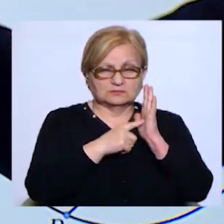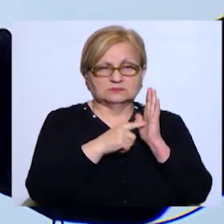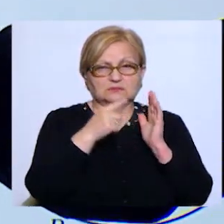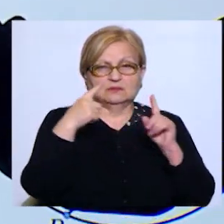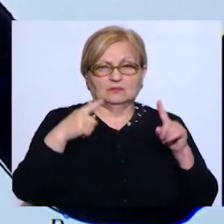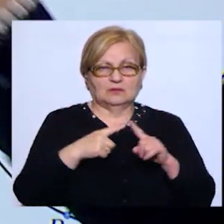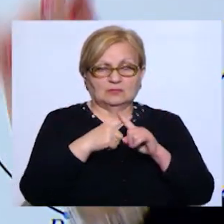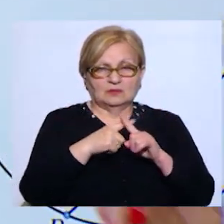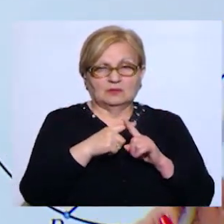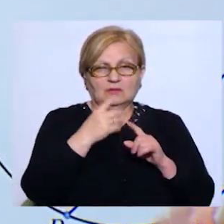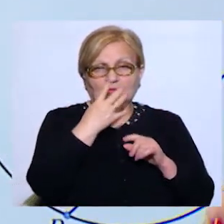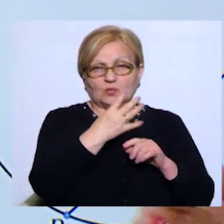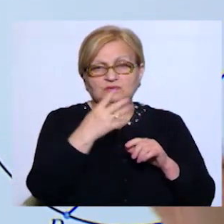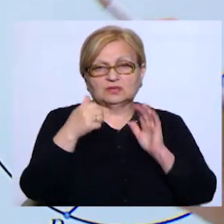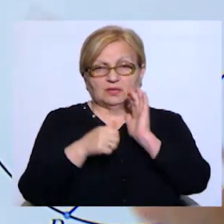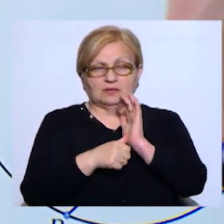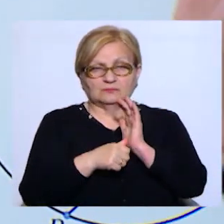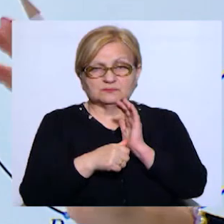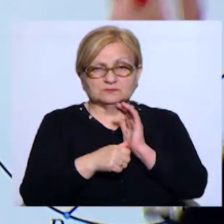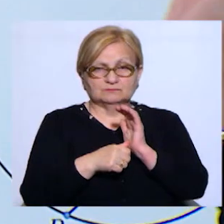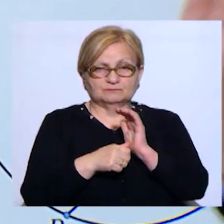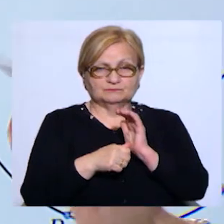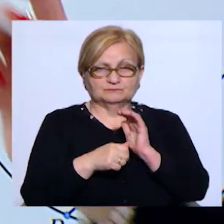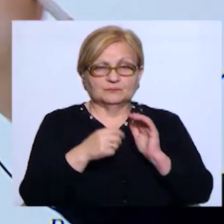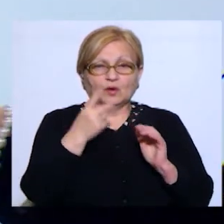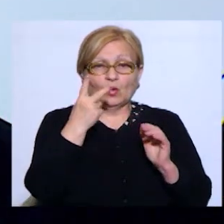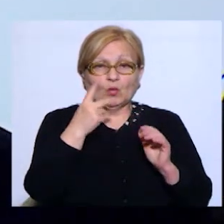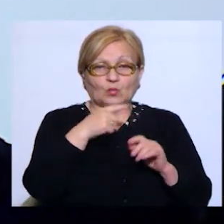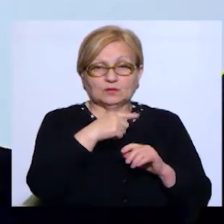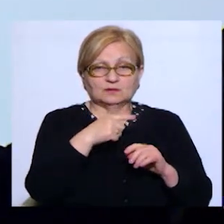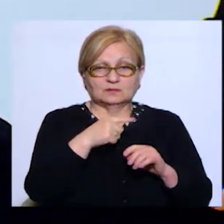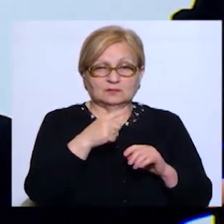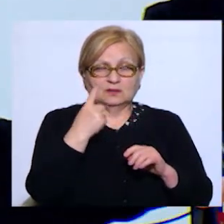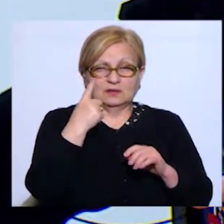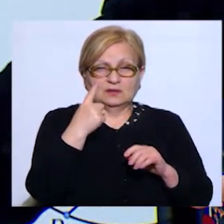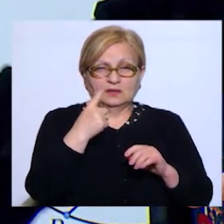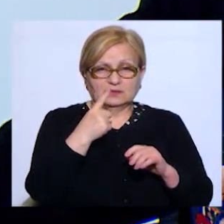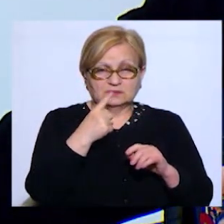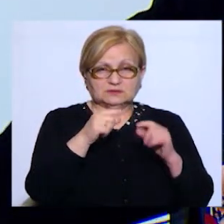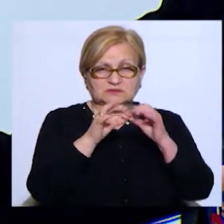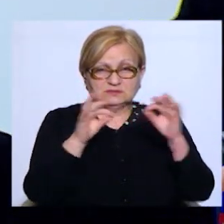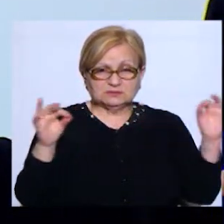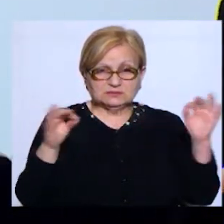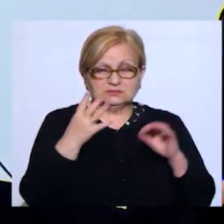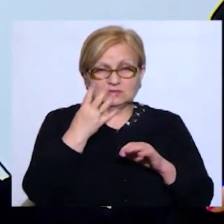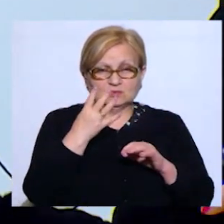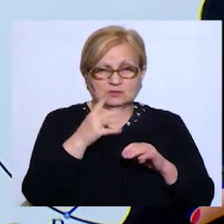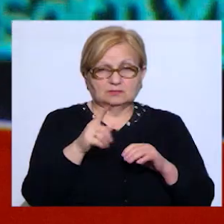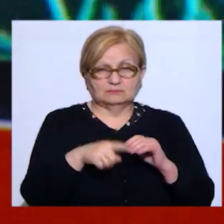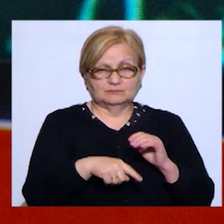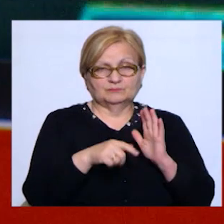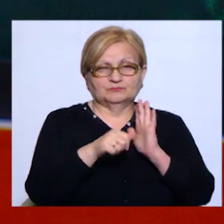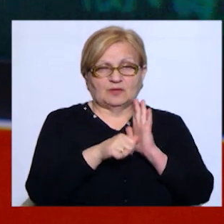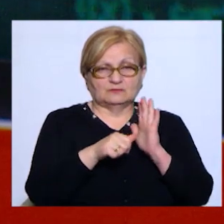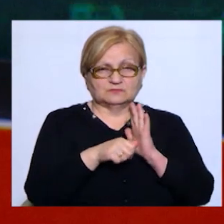რომელთა სიგრძეებია 4 და 6. ანუ გავავლე ორი მკვეთი და აი ერთი სიგრძე არის 4, მეორე